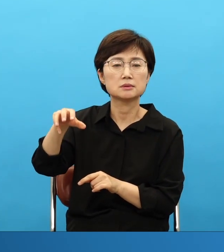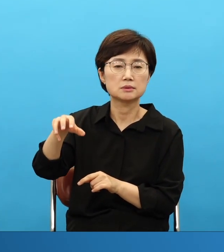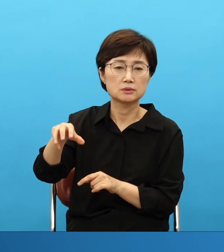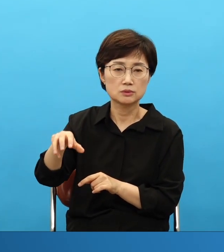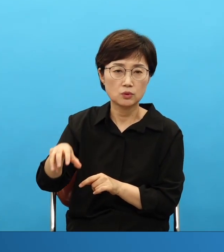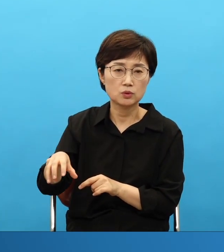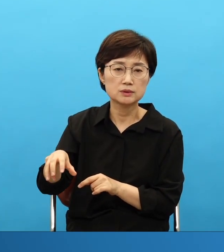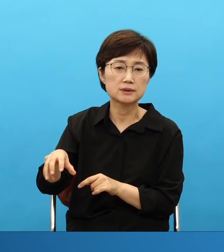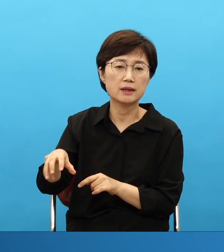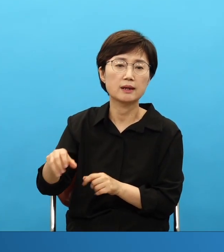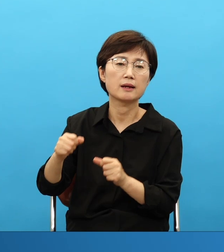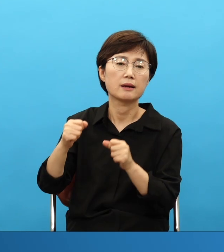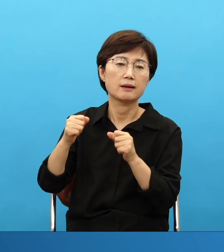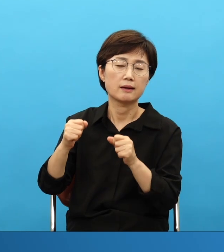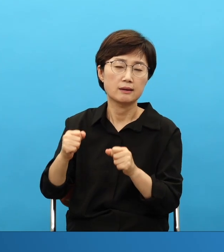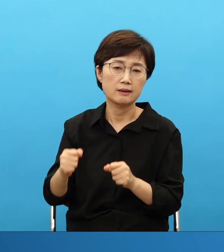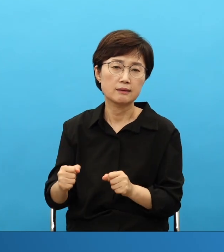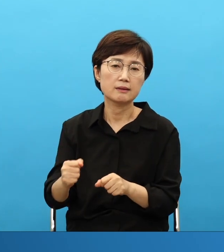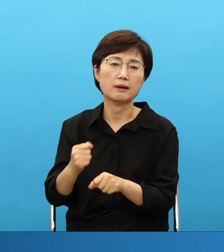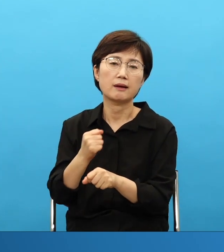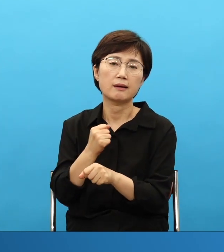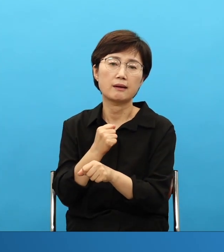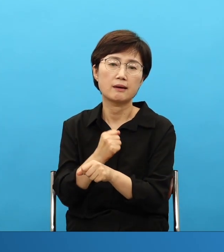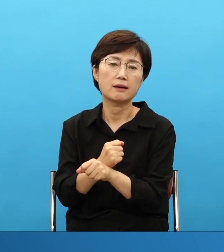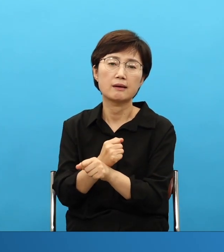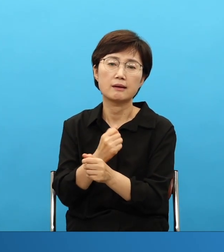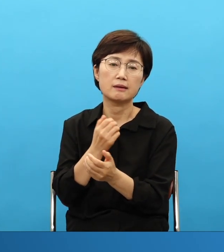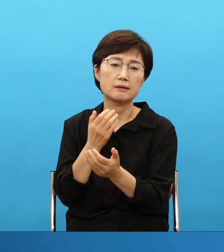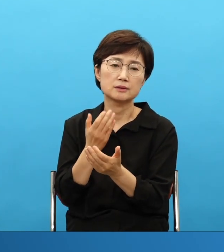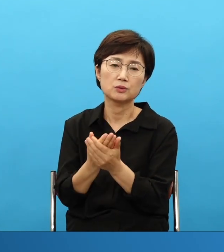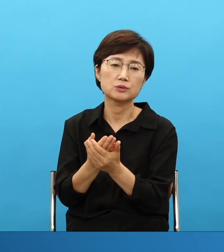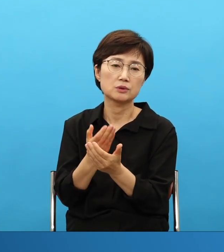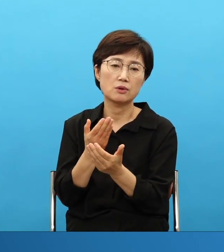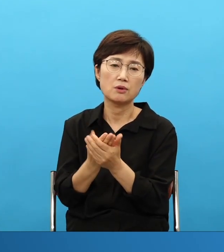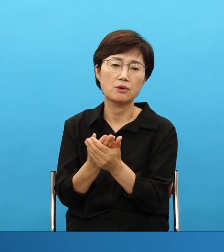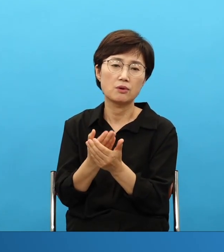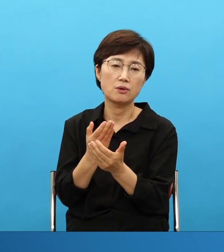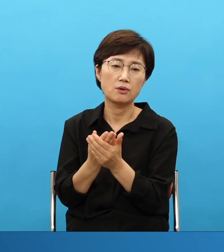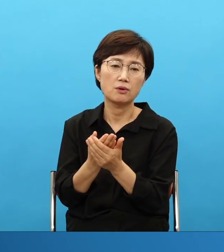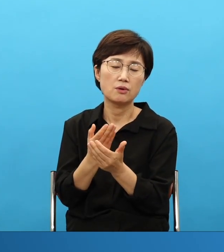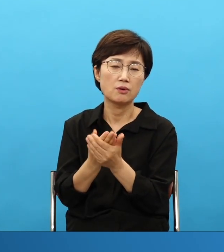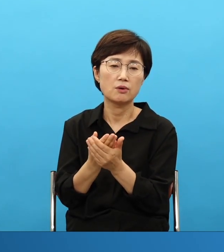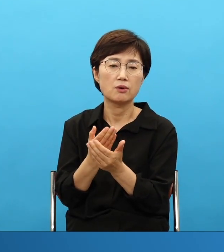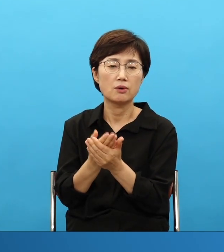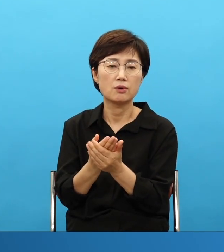는 찾는 곳에 있게하소서